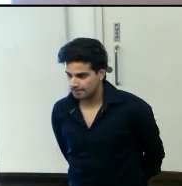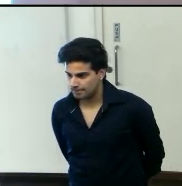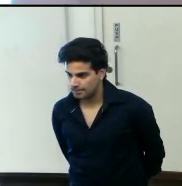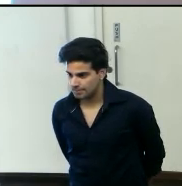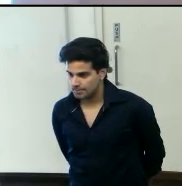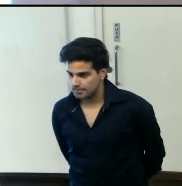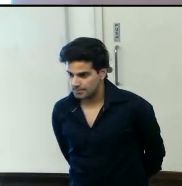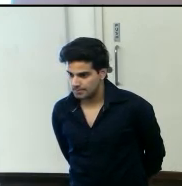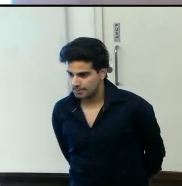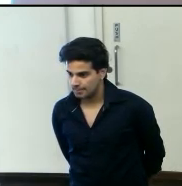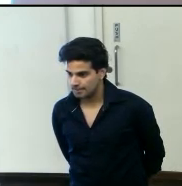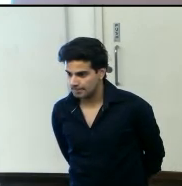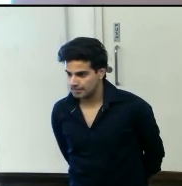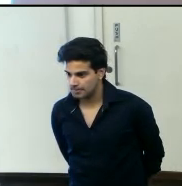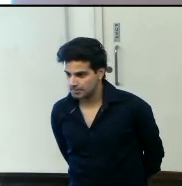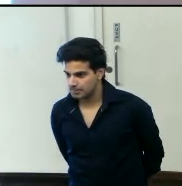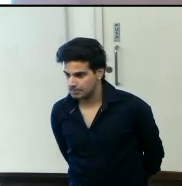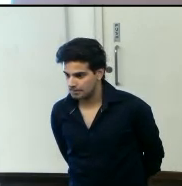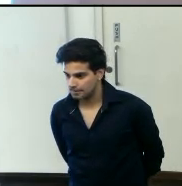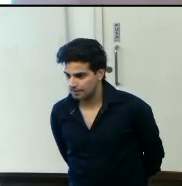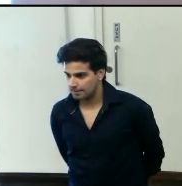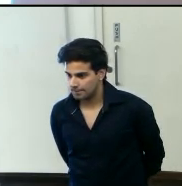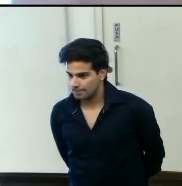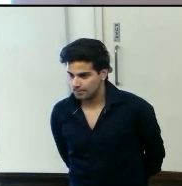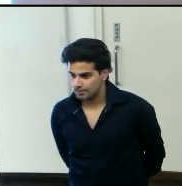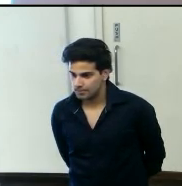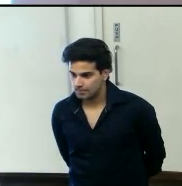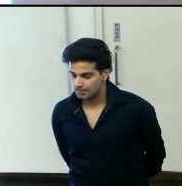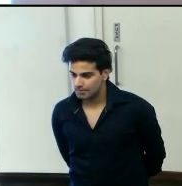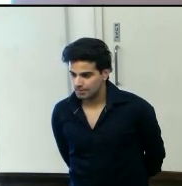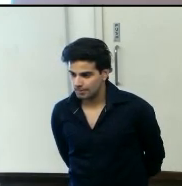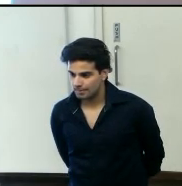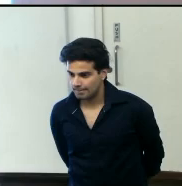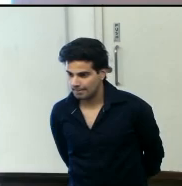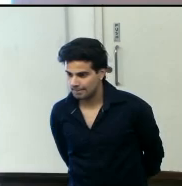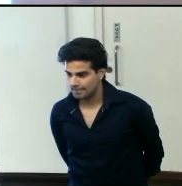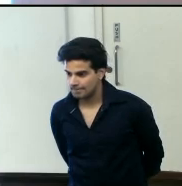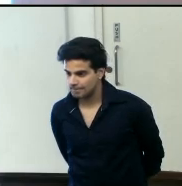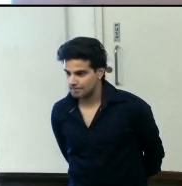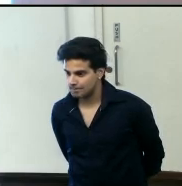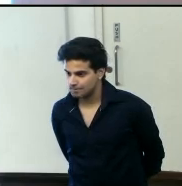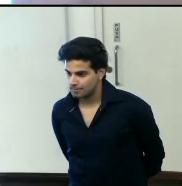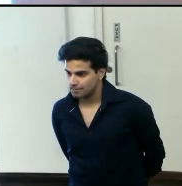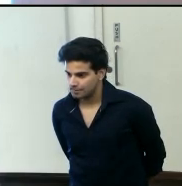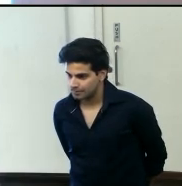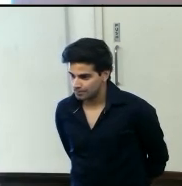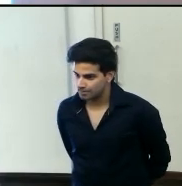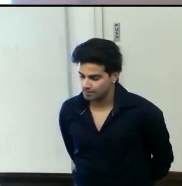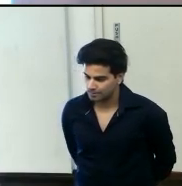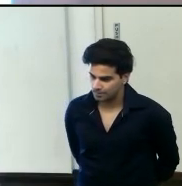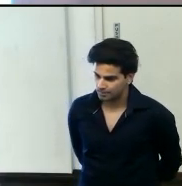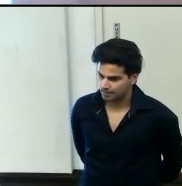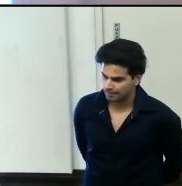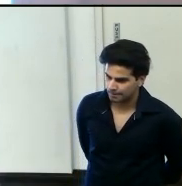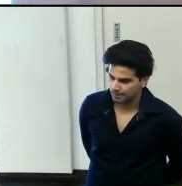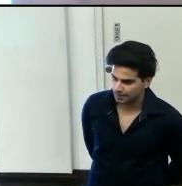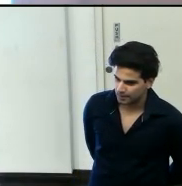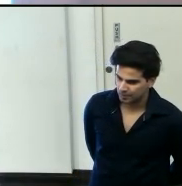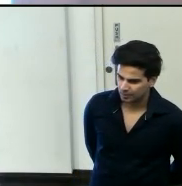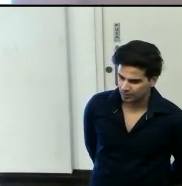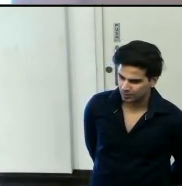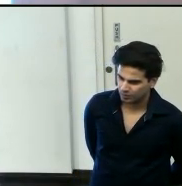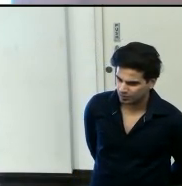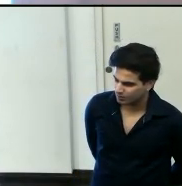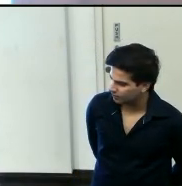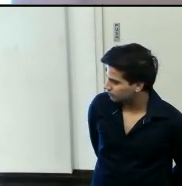ಈ ಎರಡನ್ನ ನಾನು ಒಟ್ಟಿಗೆ ಸೇರಿಸಿದಾಗ ಅದಕ್ಕೊಂದು ಹೊಸ ಅರ್ಥ ಬರುತ್ತೆ. ಇವಾಗ ನಾನು ಈ ಗ್ಲಾಸ್ ಬಾಟ್ಲ್ ಬದಲು ಇಲ್ಲೊಂದು ಬಿಯರ್ ಬಾಟ್ಲ್ ಇಟ್ಬಿಟ್ರೆ ನೀವು ನನ್ನ ನೋಡೋ